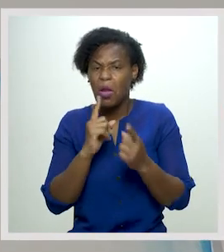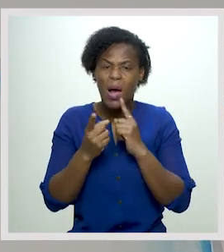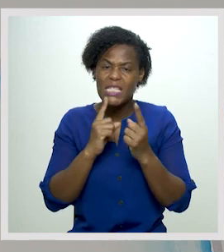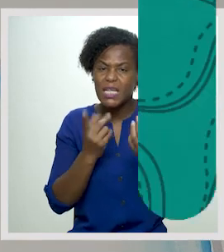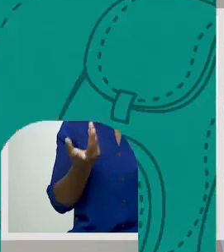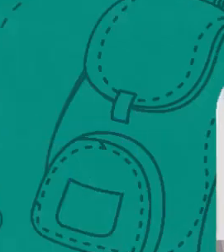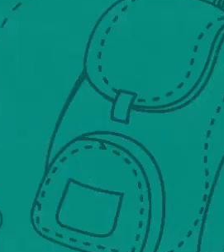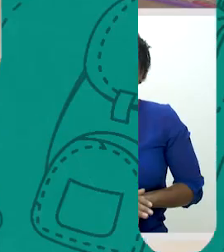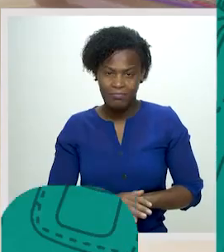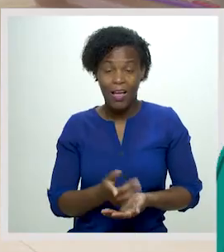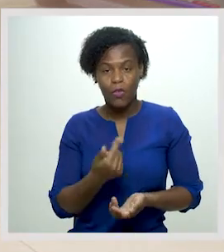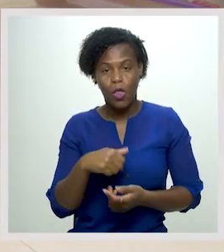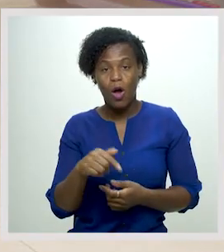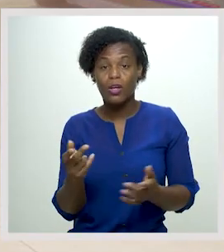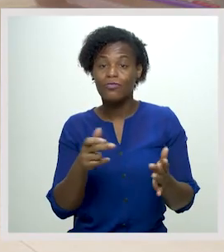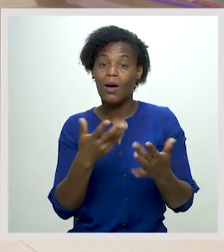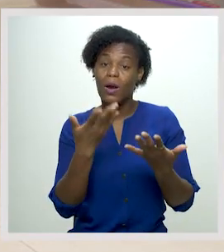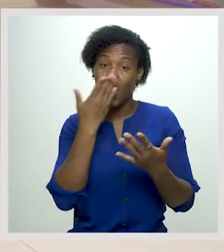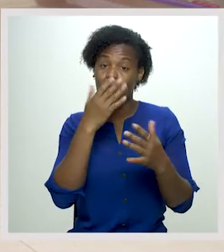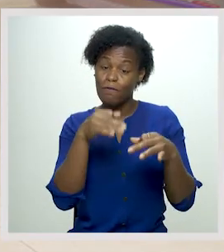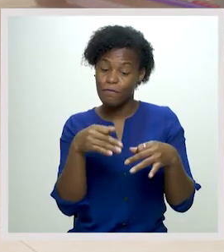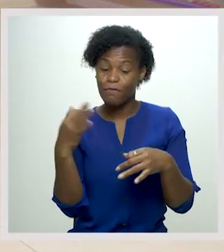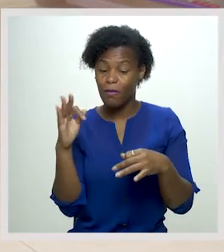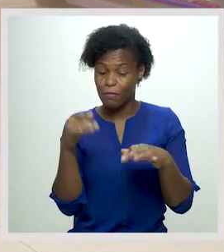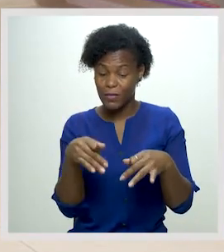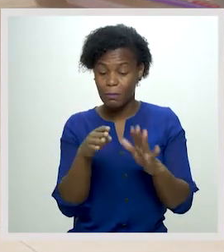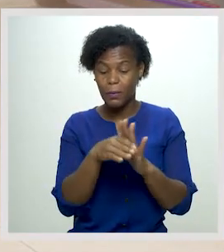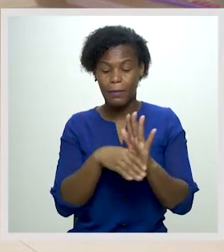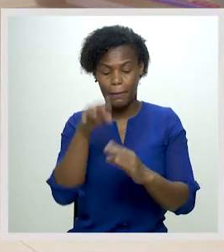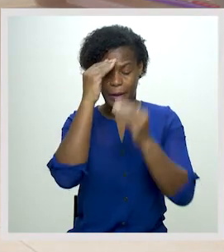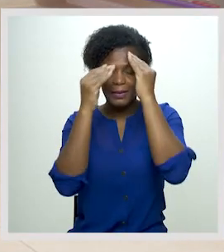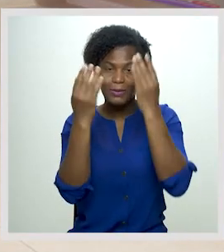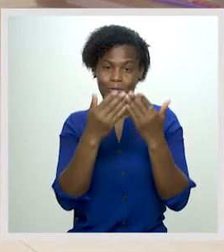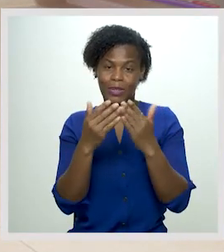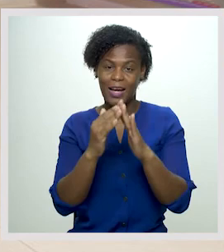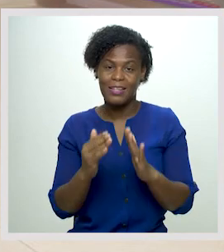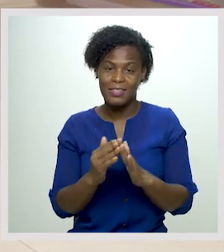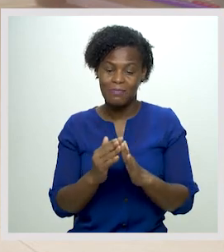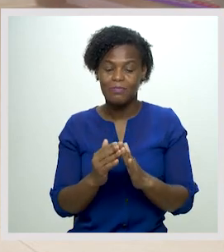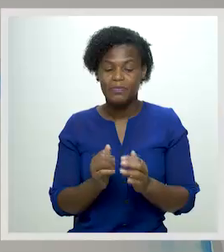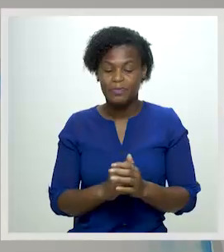loisirs. Nous sommes arrivés à la fin de notre cours de français du programme Aprender